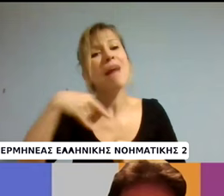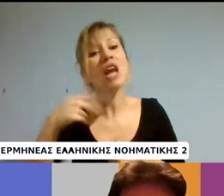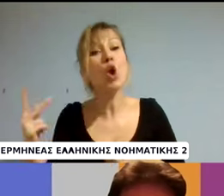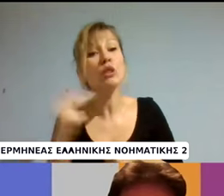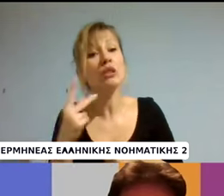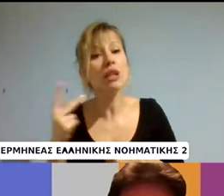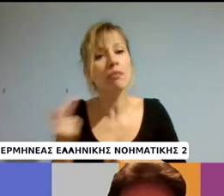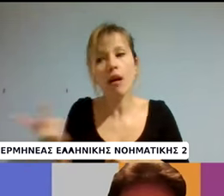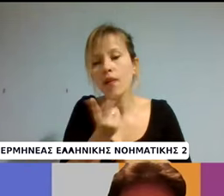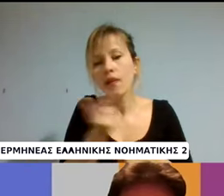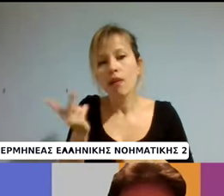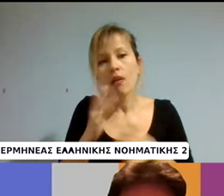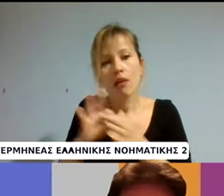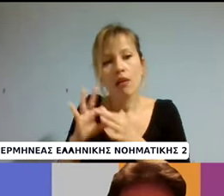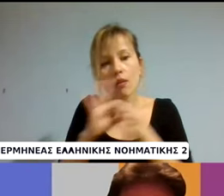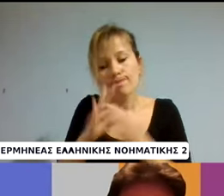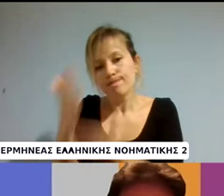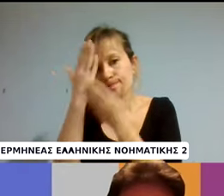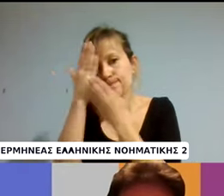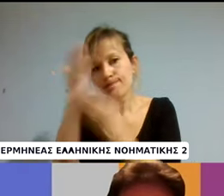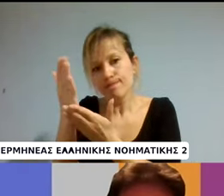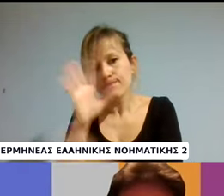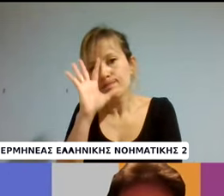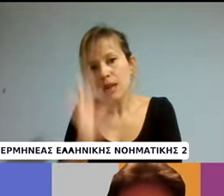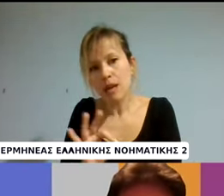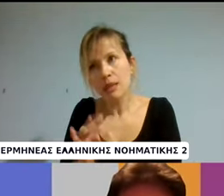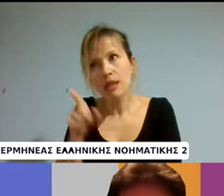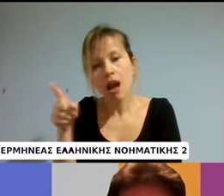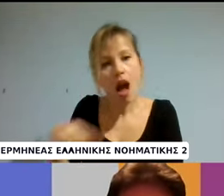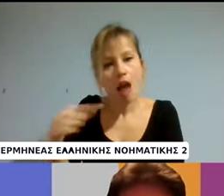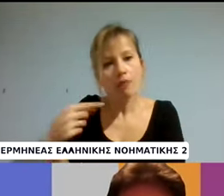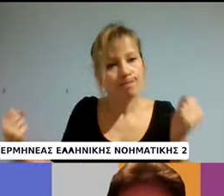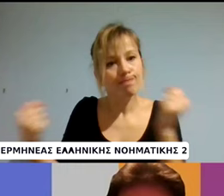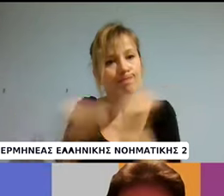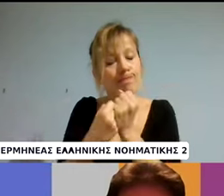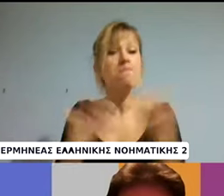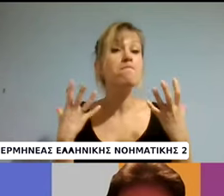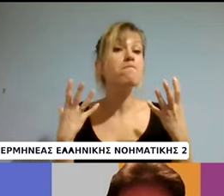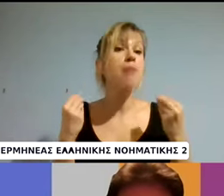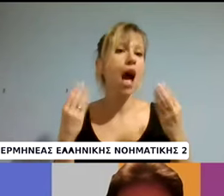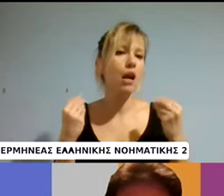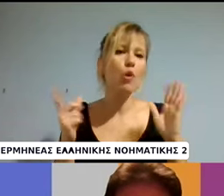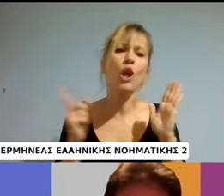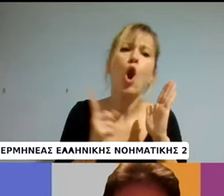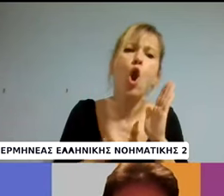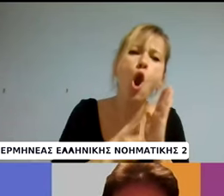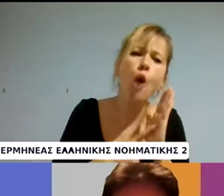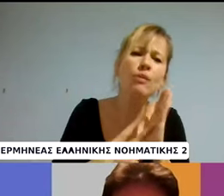θα είχαμε έτσι μια πηξίδα που να μας κατευθύνει προς νομικά ήρεμα νερά.